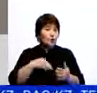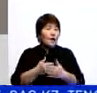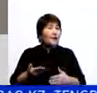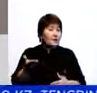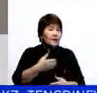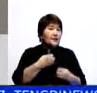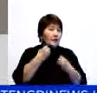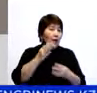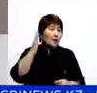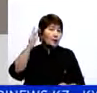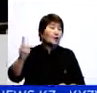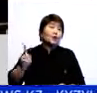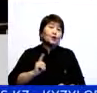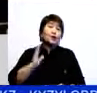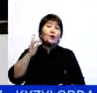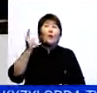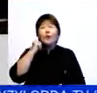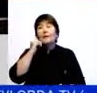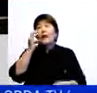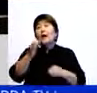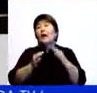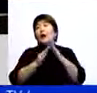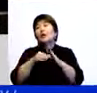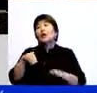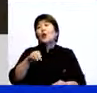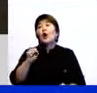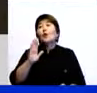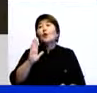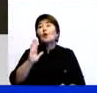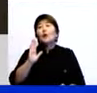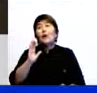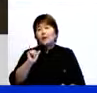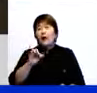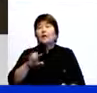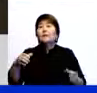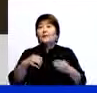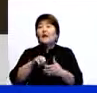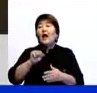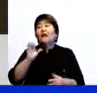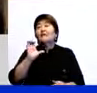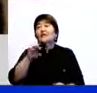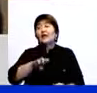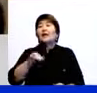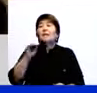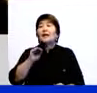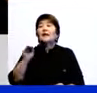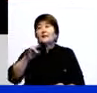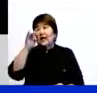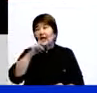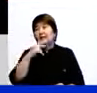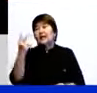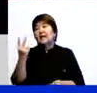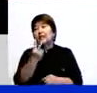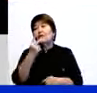бізді баянды болашақ күтеді деп ойлаймын. Ғарыш кеңістігінде Тоқтар Әубәкіров пен бір экипаж құрамында болған австриялық Франц Фибек Қазақстанды